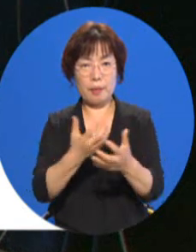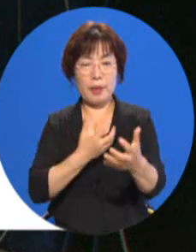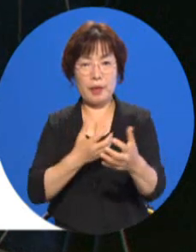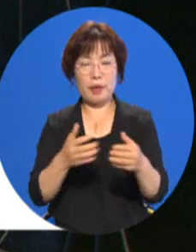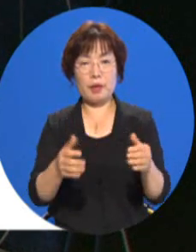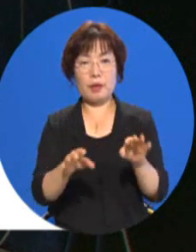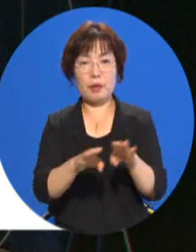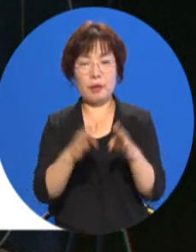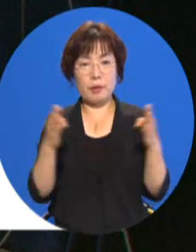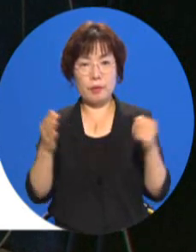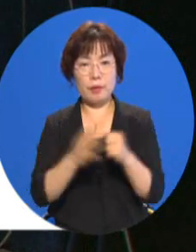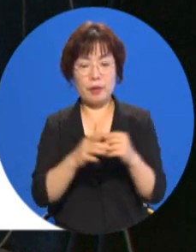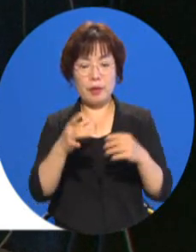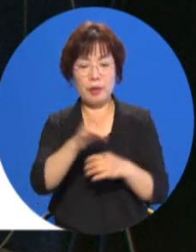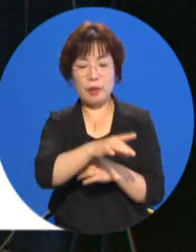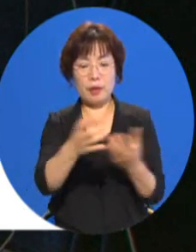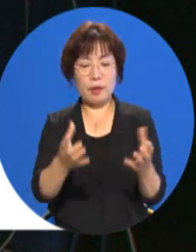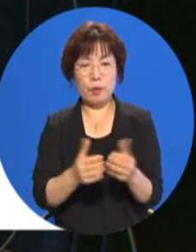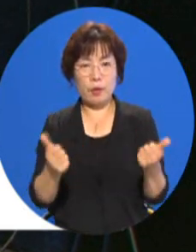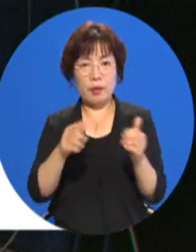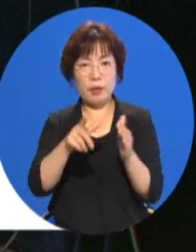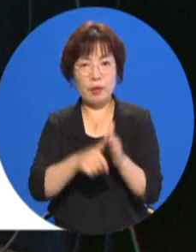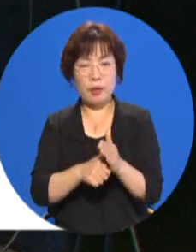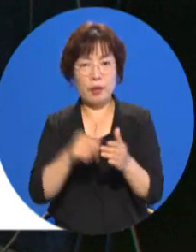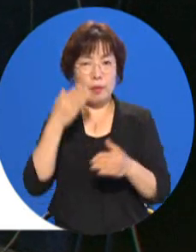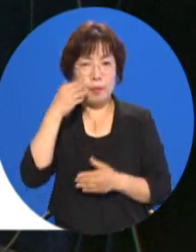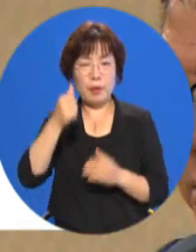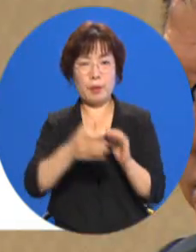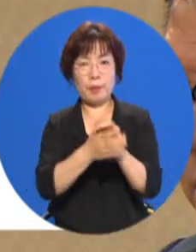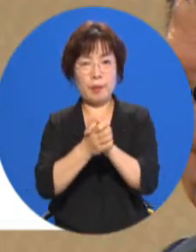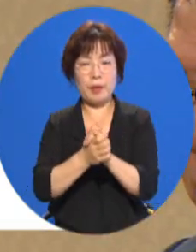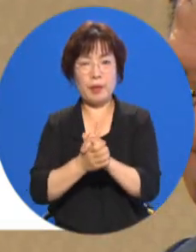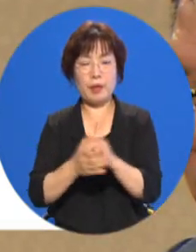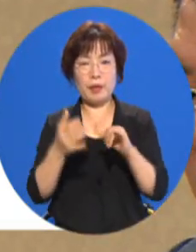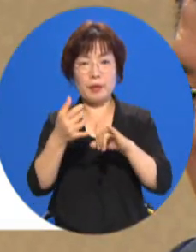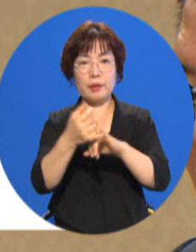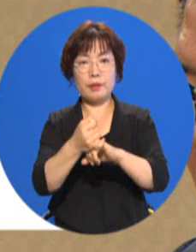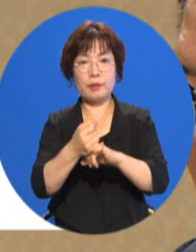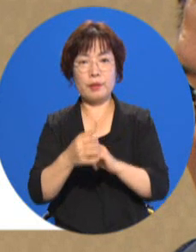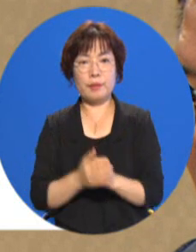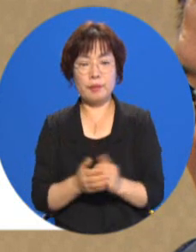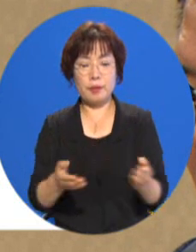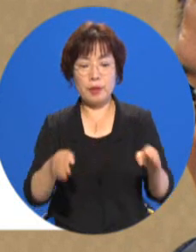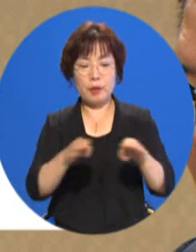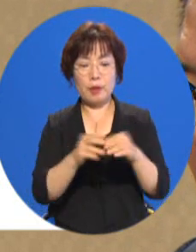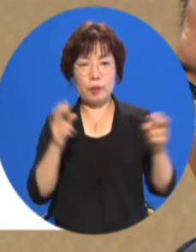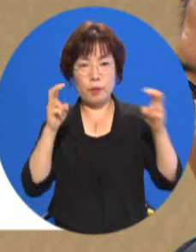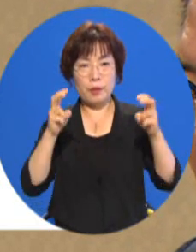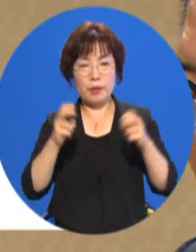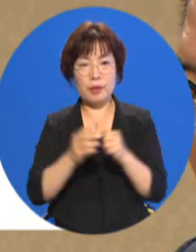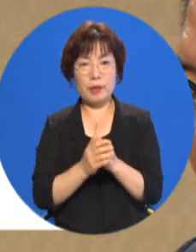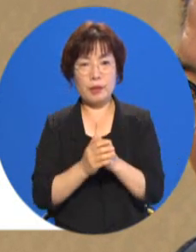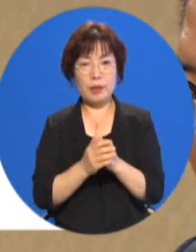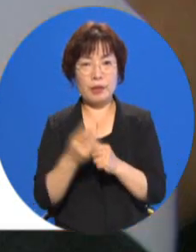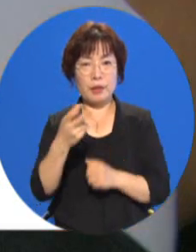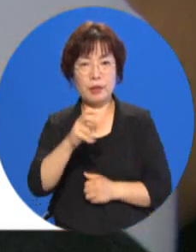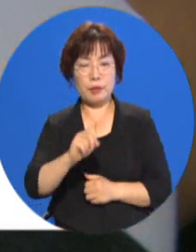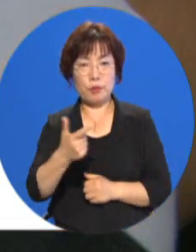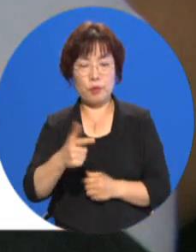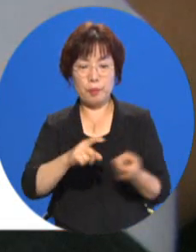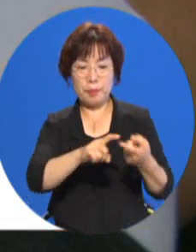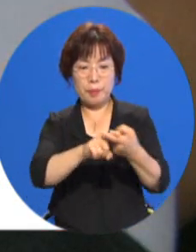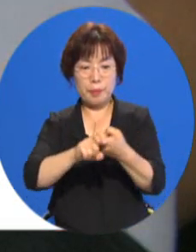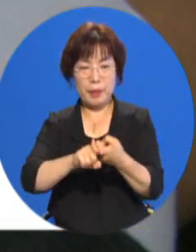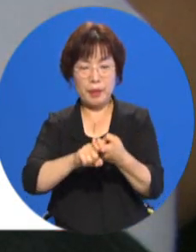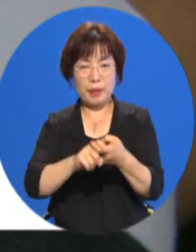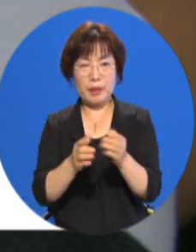열고 각종 마이스 행사에서 원활한 공조체제를 마련하기로 했습니다. 해당 기관과 업체들은 지난 2016년